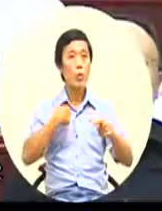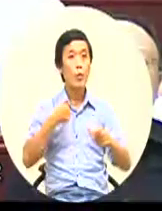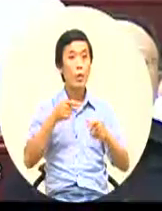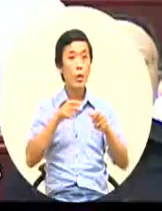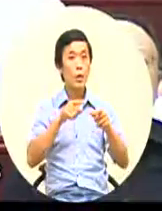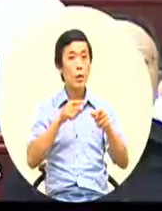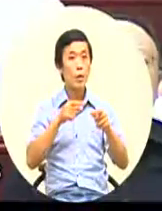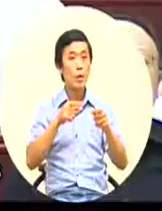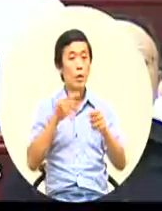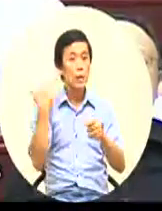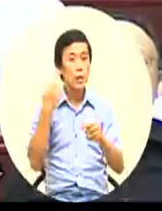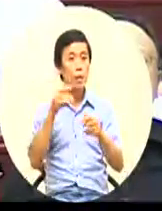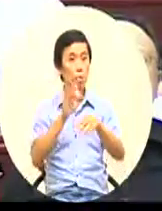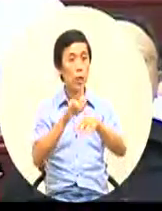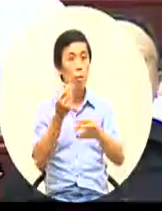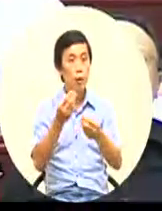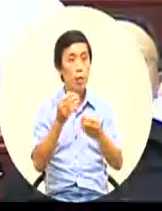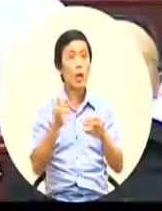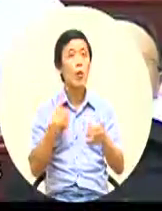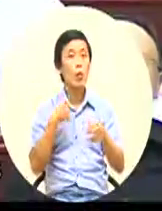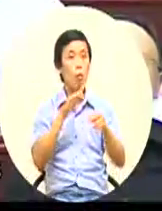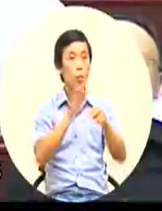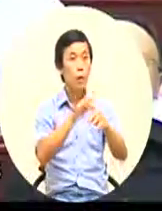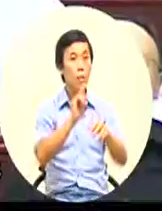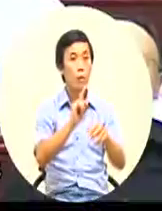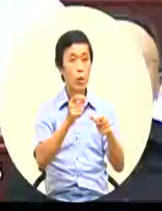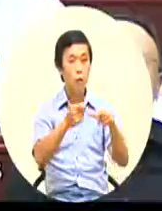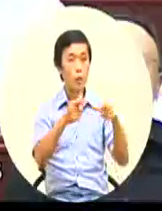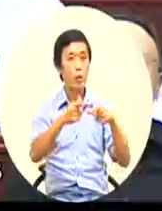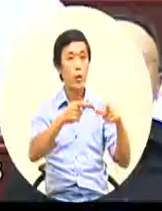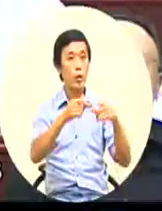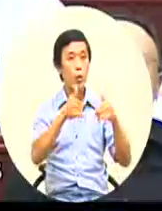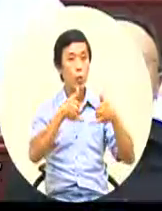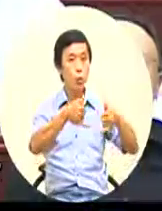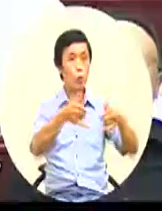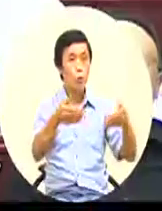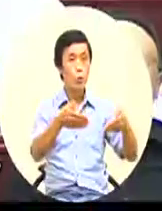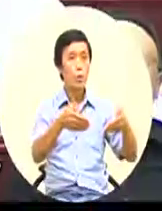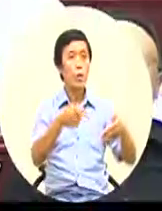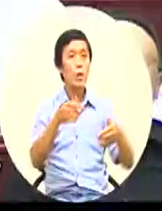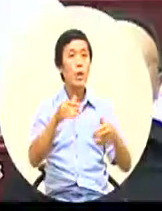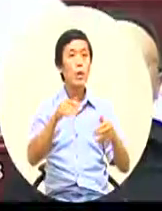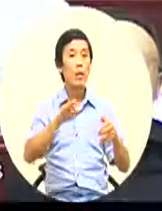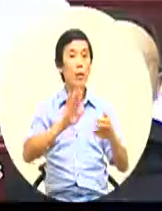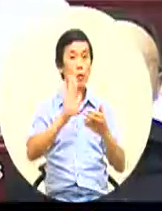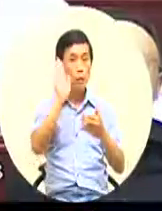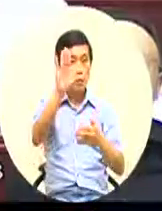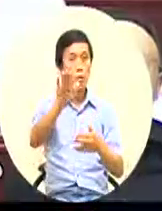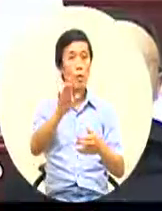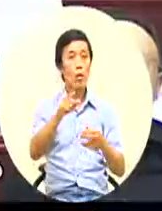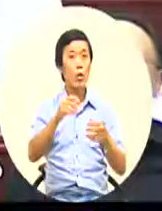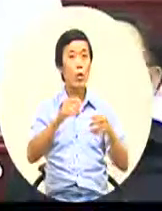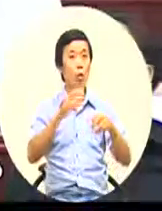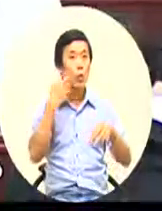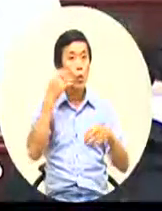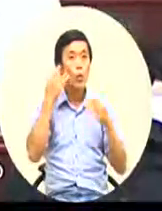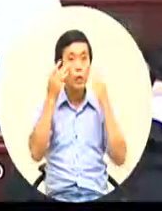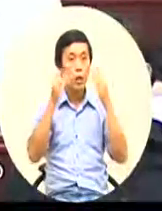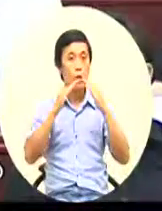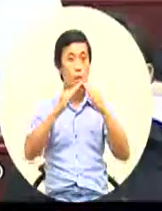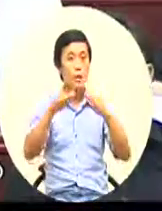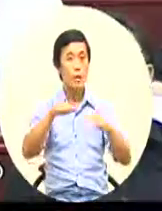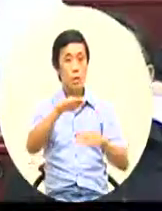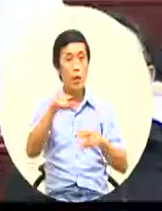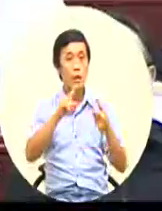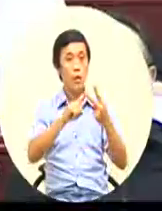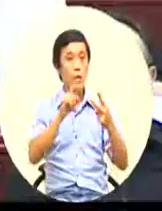的这一个开辟。那陆陆续续都会有一些，包含果菜市场也好，旧的左